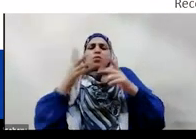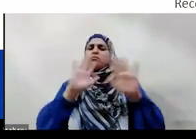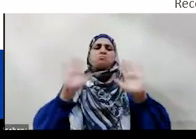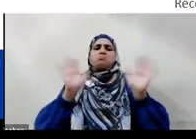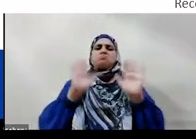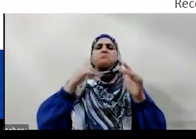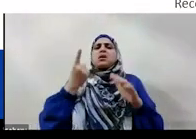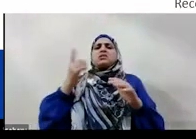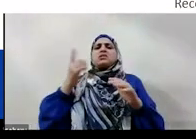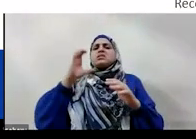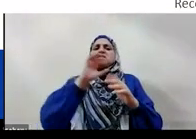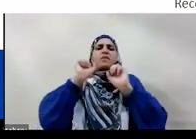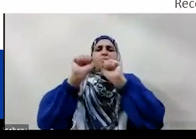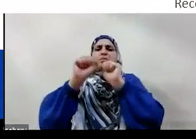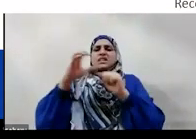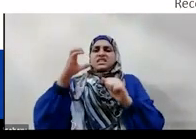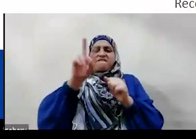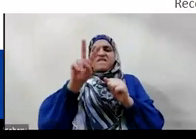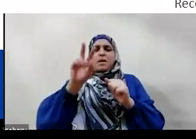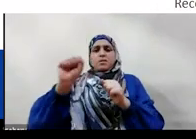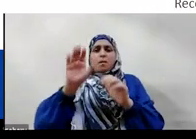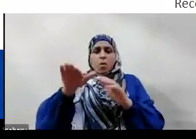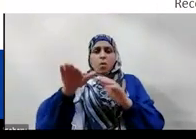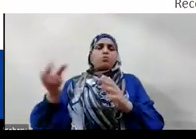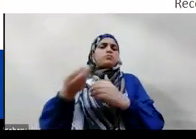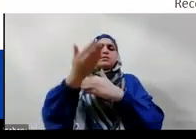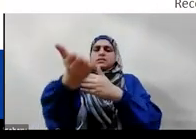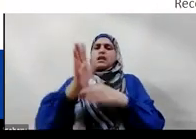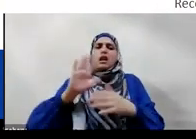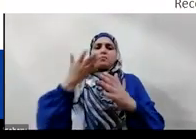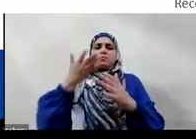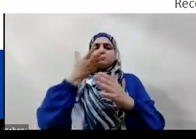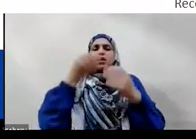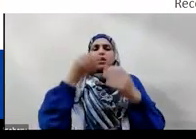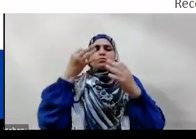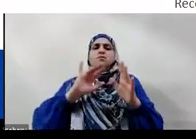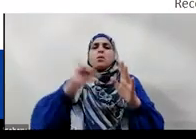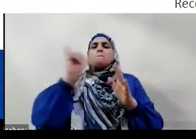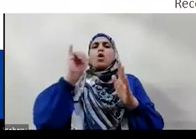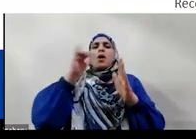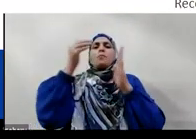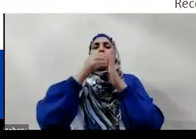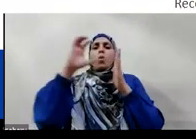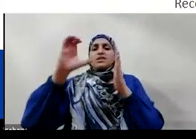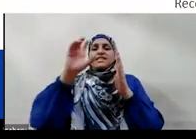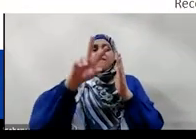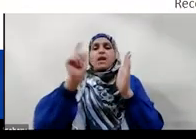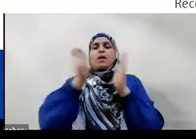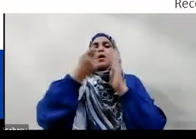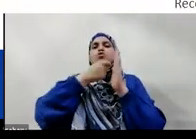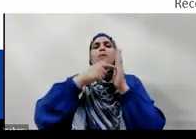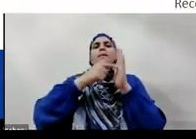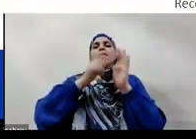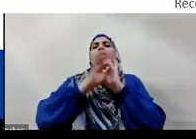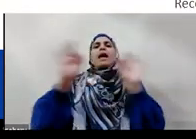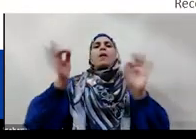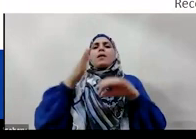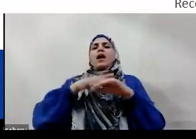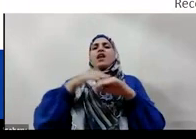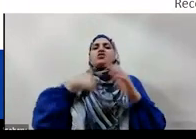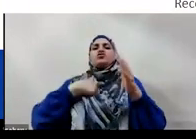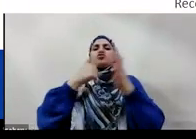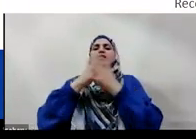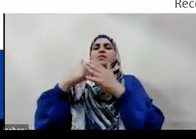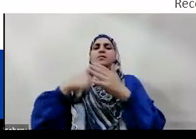يكون شكل معين او يكون يعني بيتبع شكل معين. هو مهم ان هو بس يكون